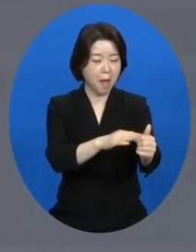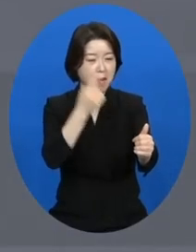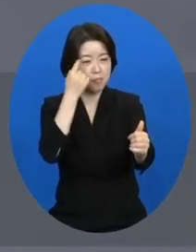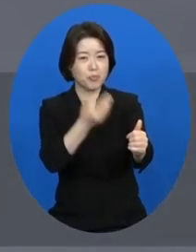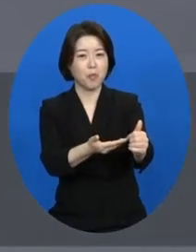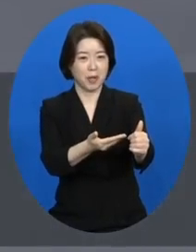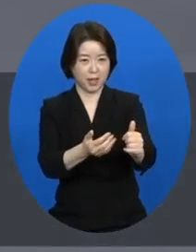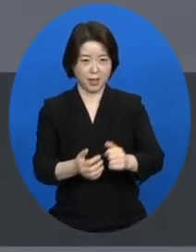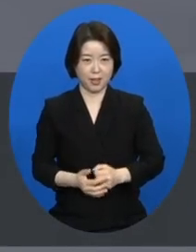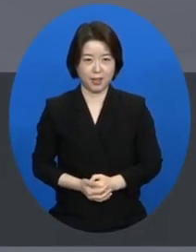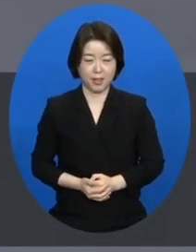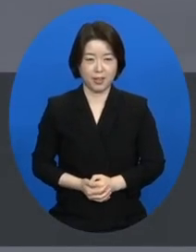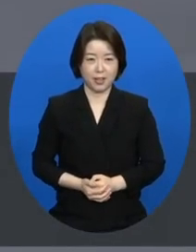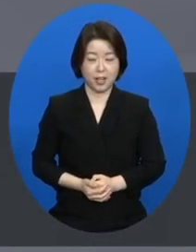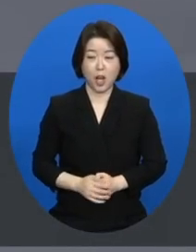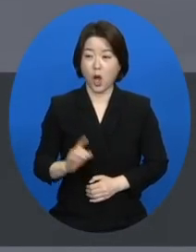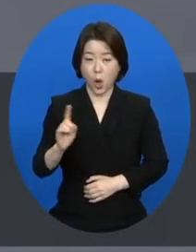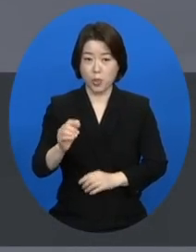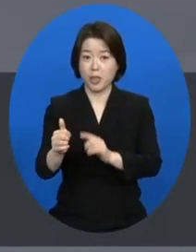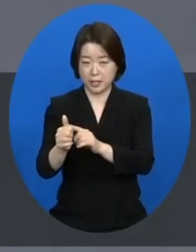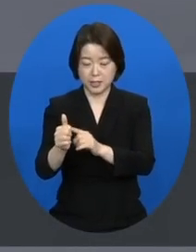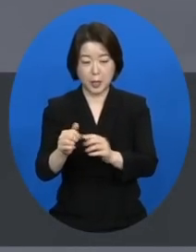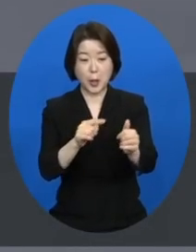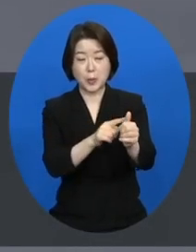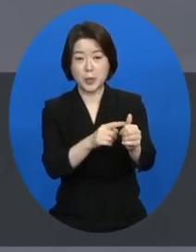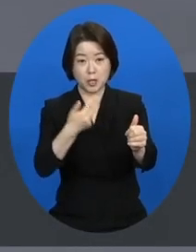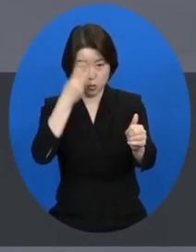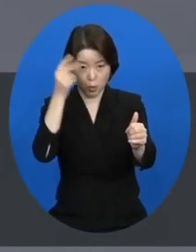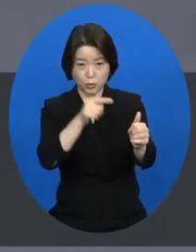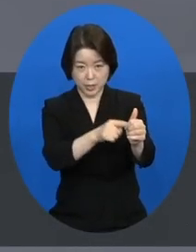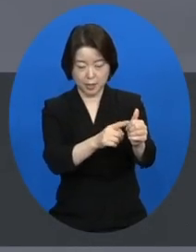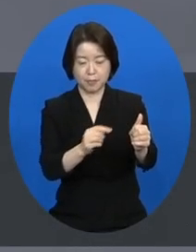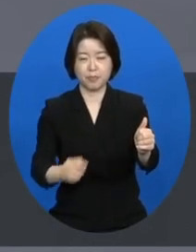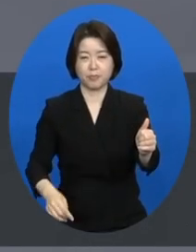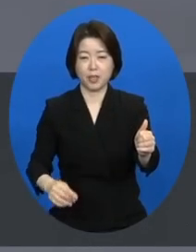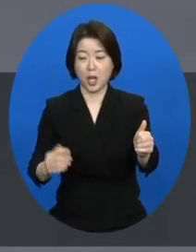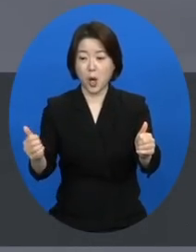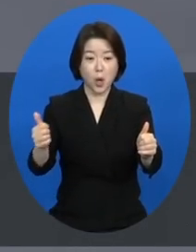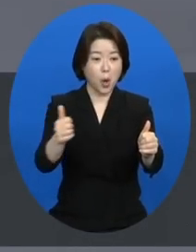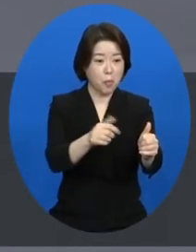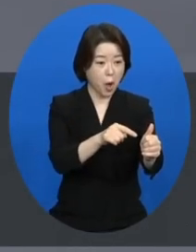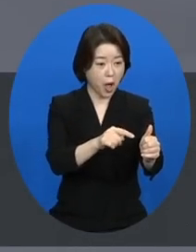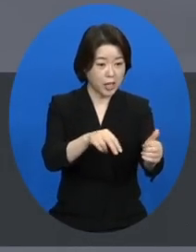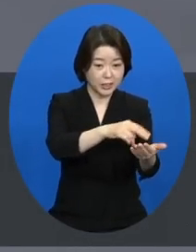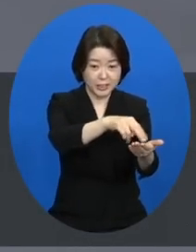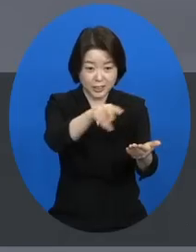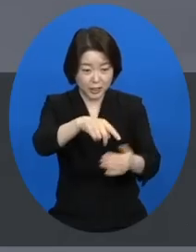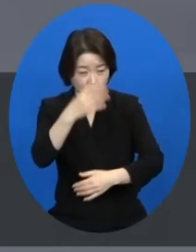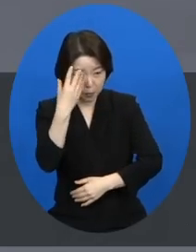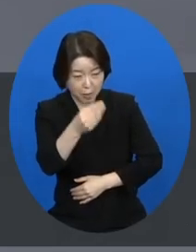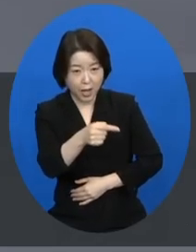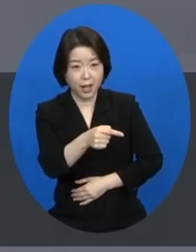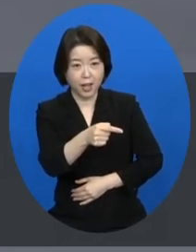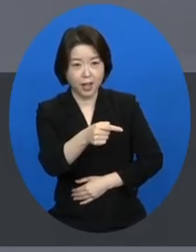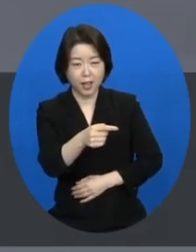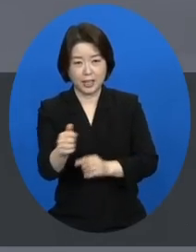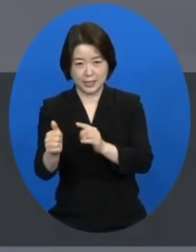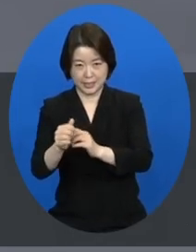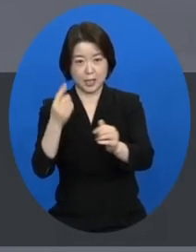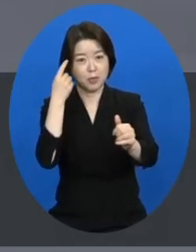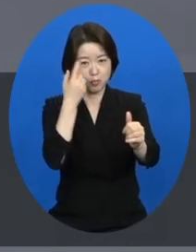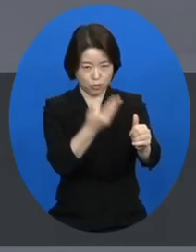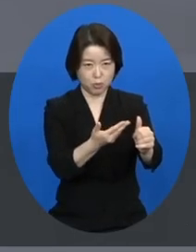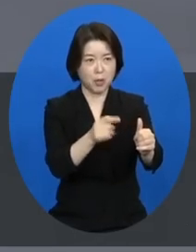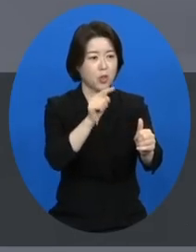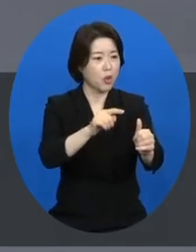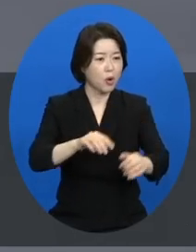거예요. 15절입니다. 어떤 사람이 그를 만난 즉 요셉이에요. 그가 들에서 방황하는 주라. 그 사람이 그에게 물어 이르되 내가